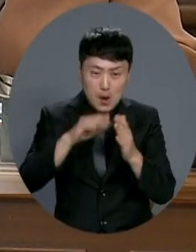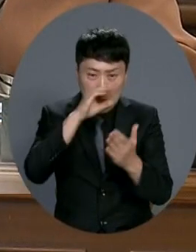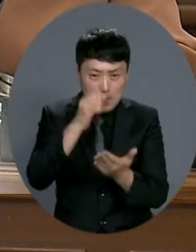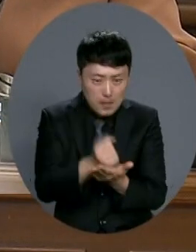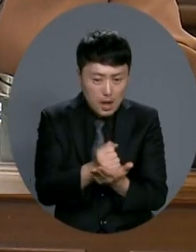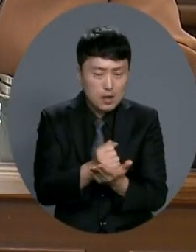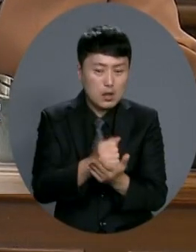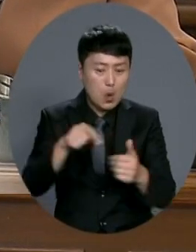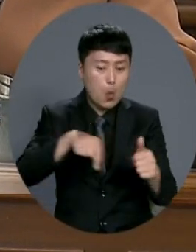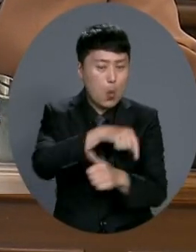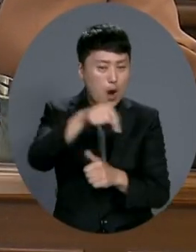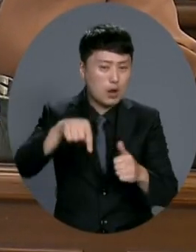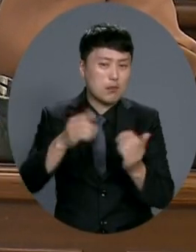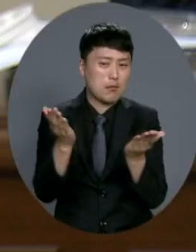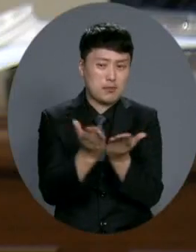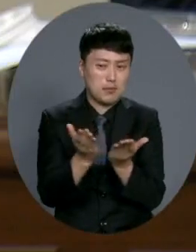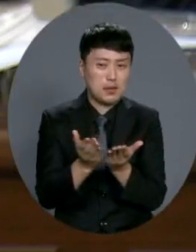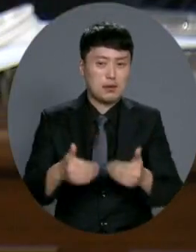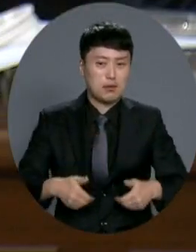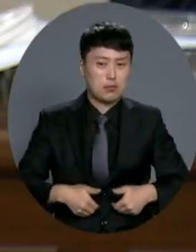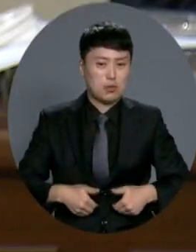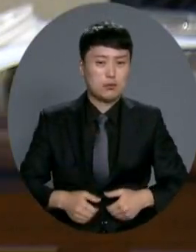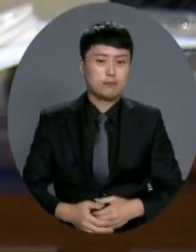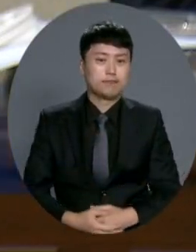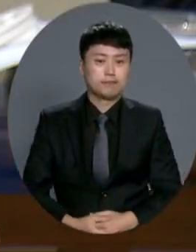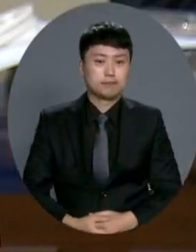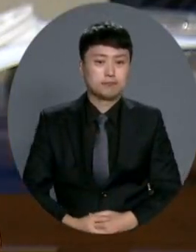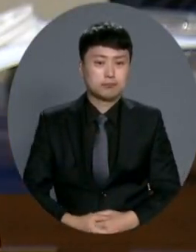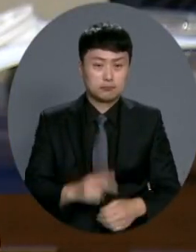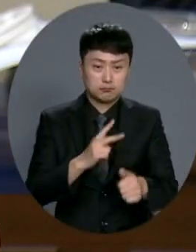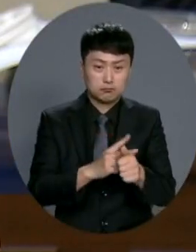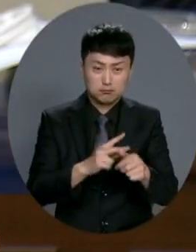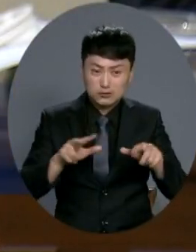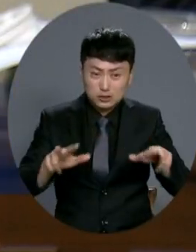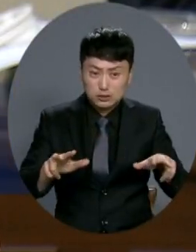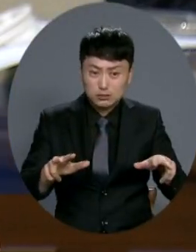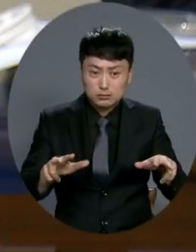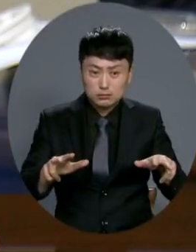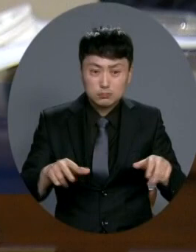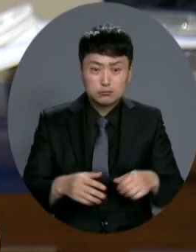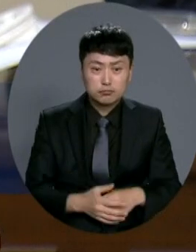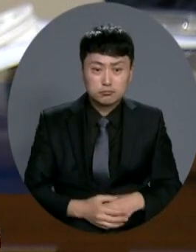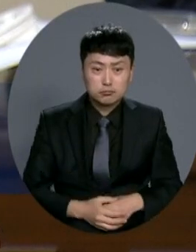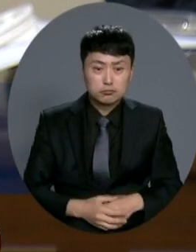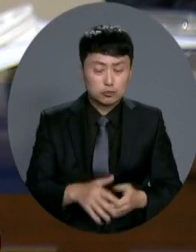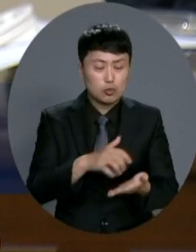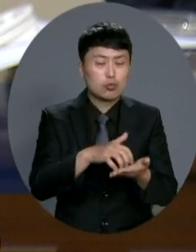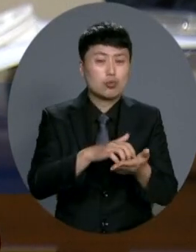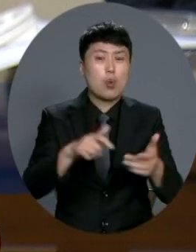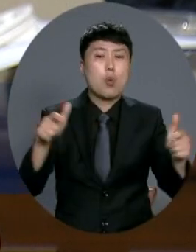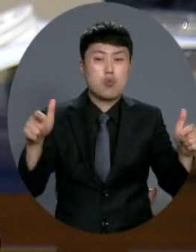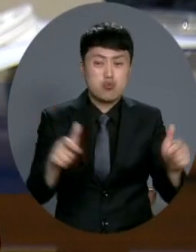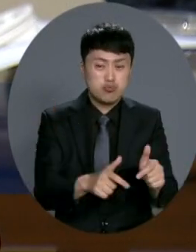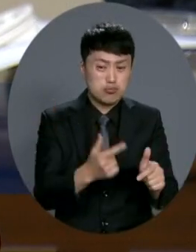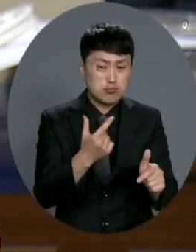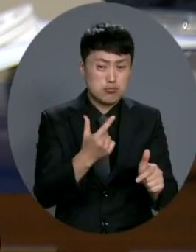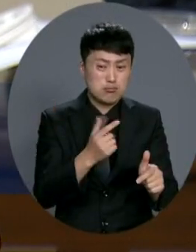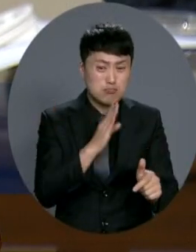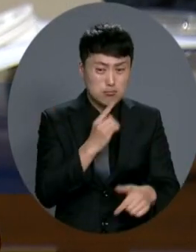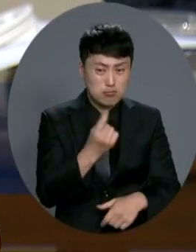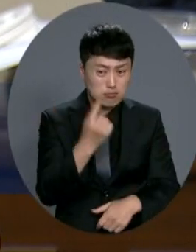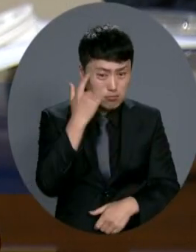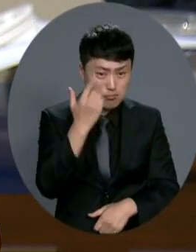환경 개선도 촉구했습니다. 교원이 지금 이렇게 계속 정원을 줄이는 게 맞다고